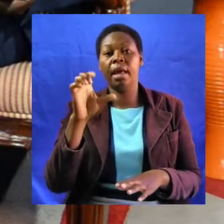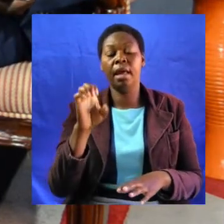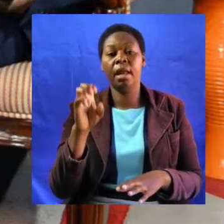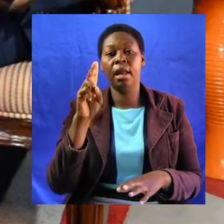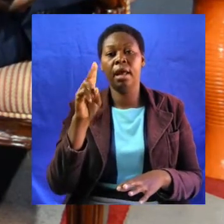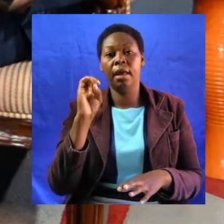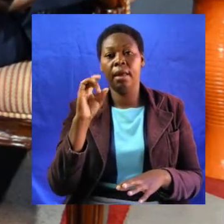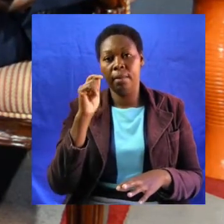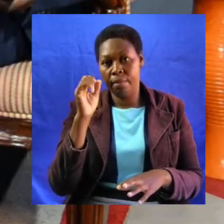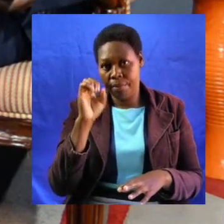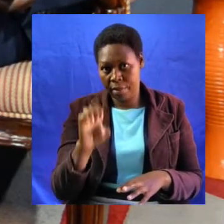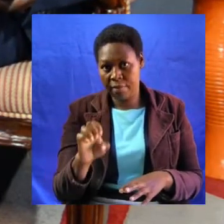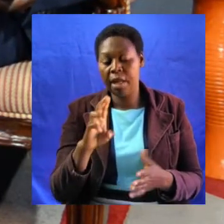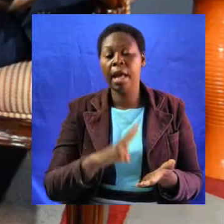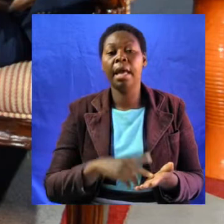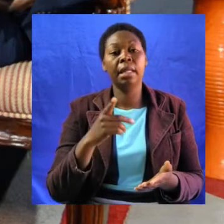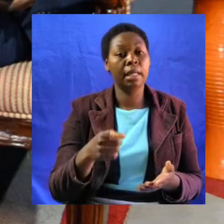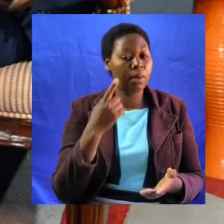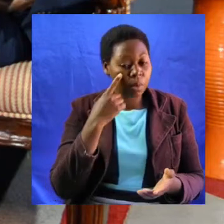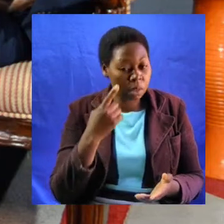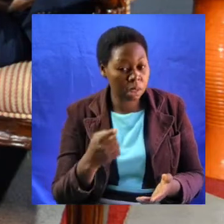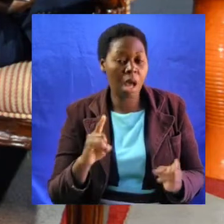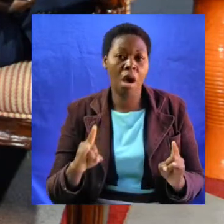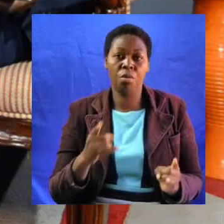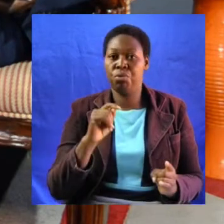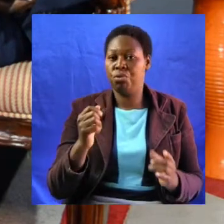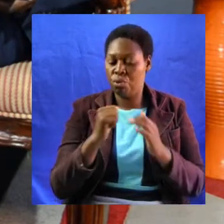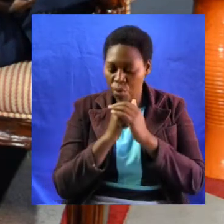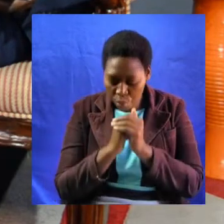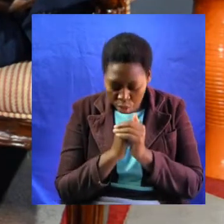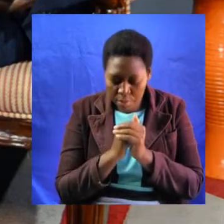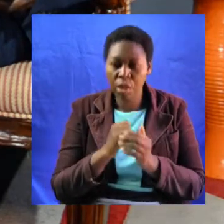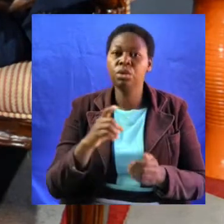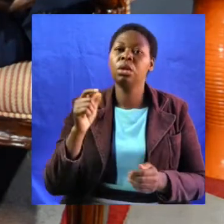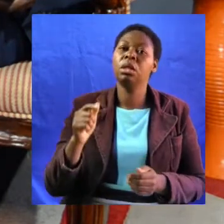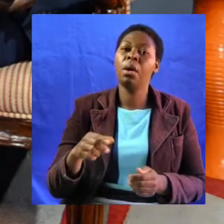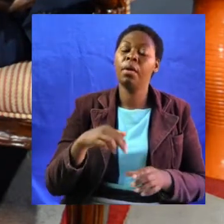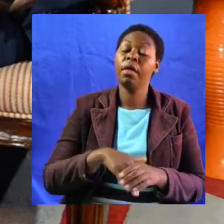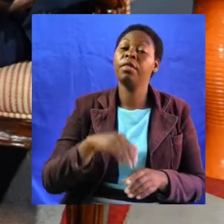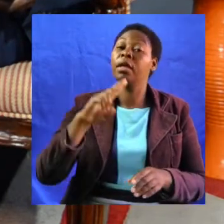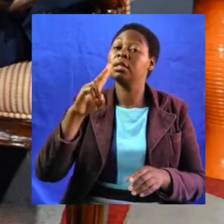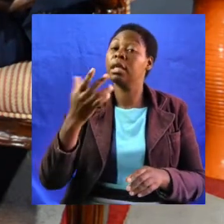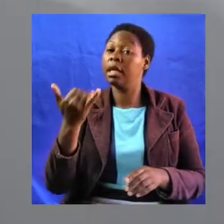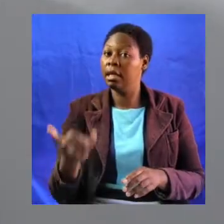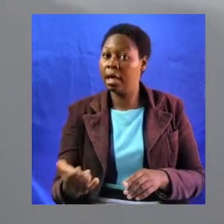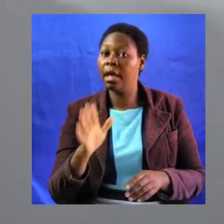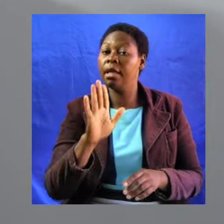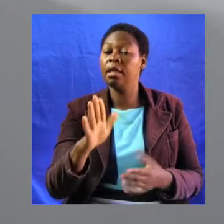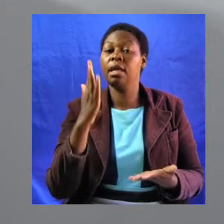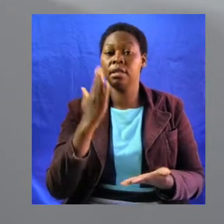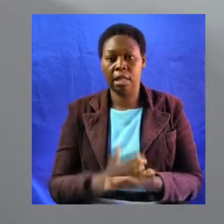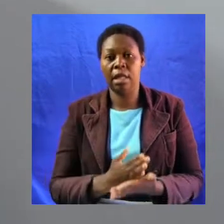muprisita anonoona kuti munenge muchinamata sei. Saka parikunzi pagore rechipiri varume vakabva vaita kuti basa